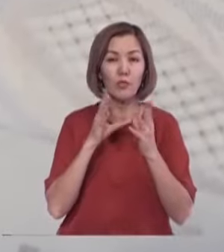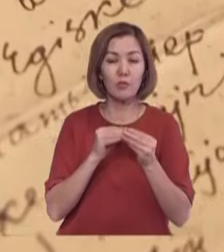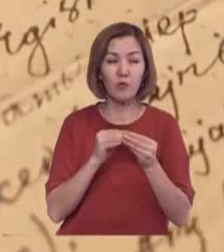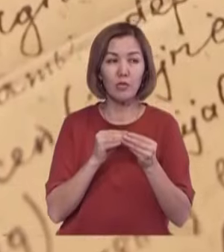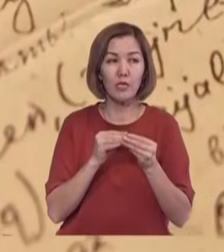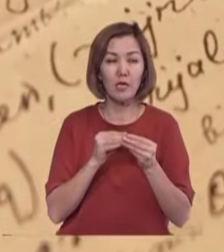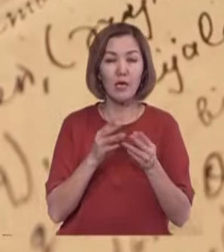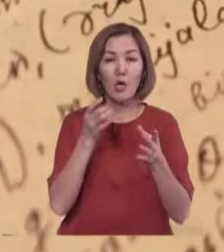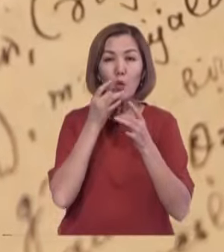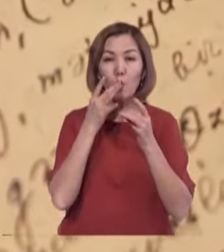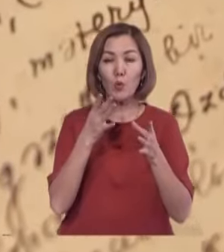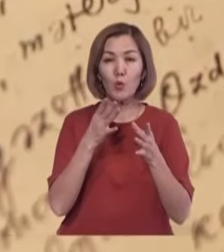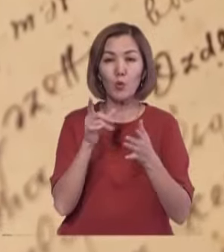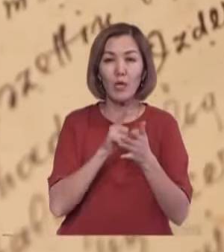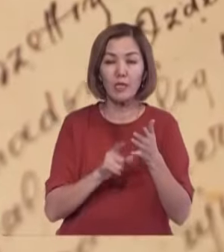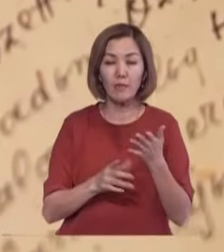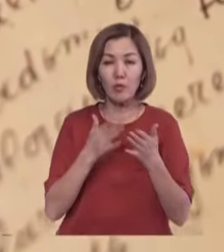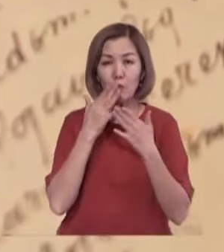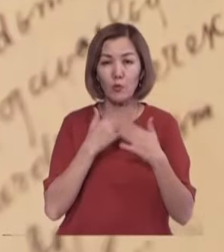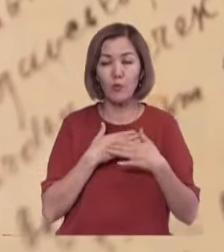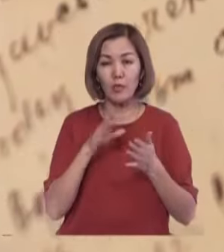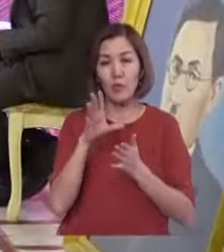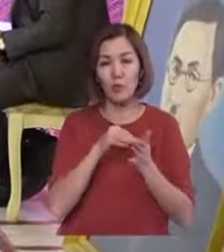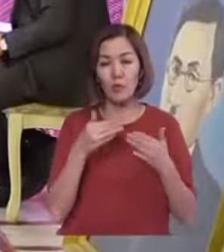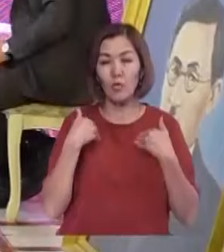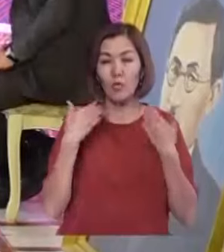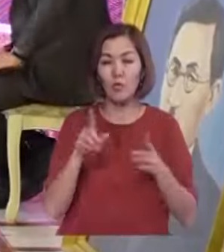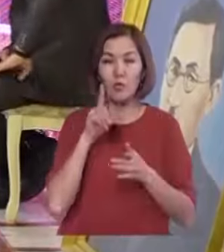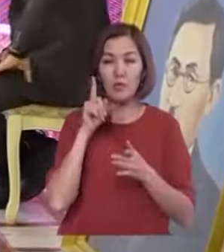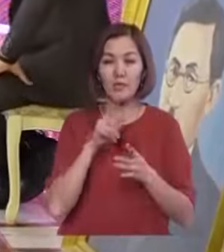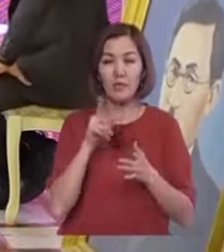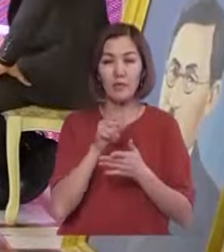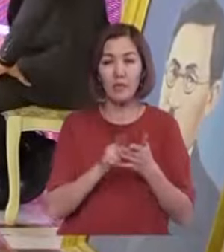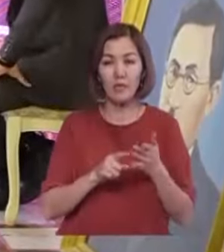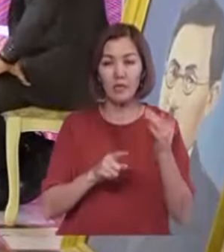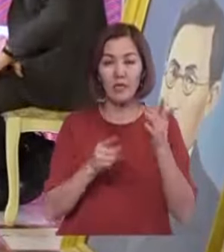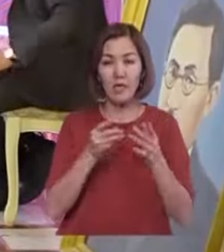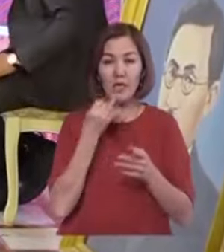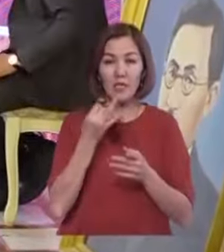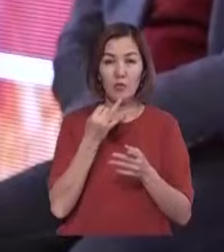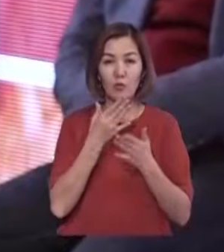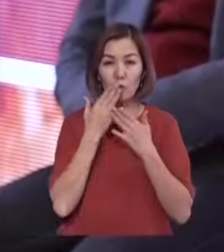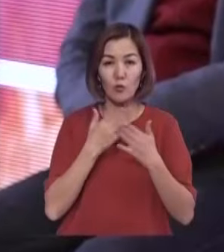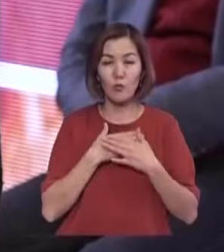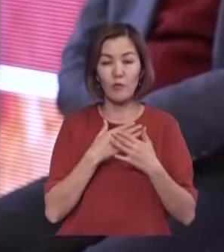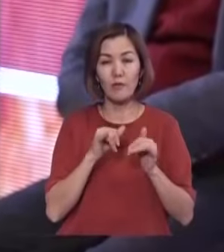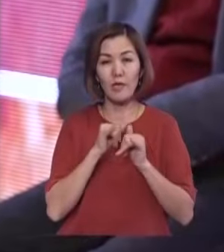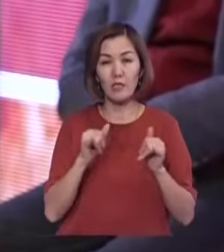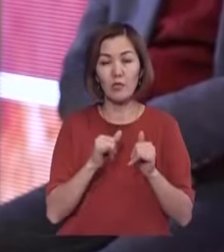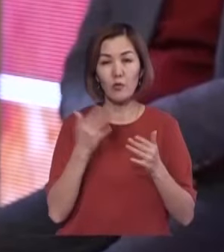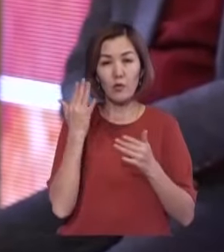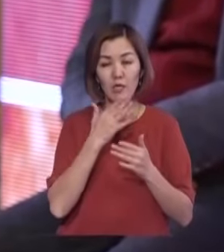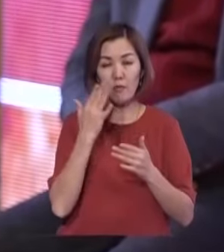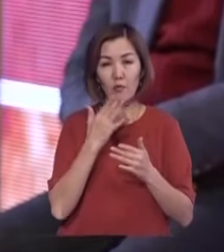мәдениет пен әдебиет саласының майталмандарын үлгі ету, сондай-ақ жастардың поэзияға деген қызығушылығы мен құлшынысын арттырып, кітап